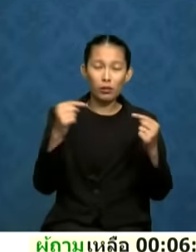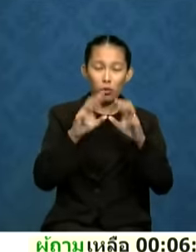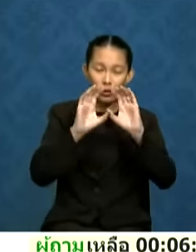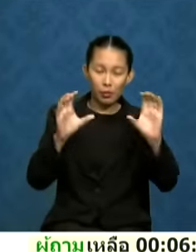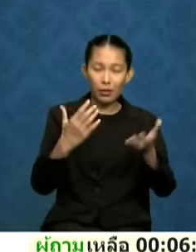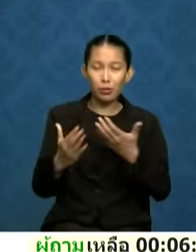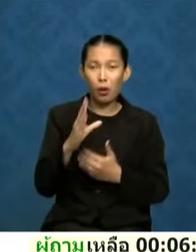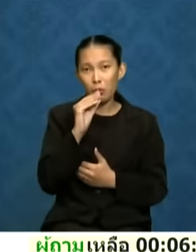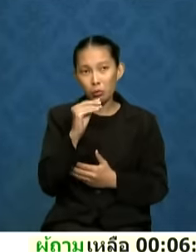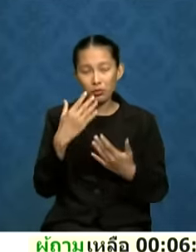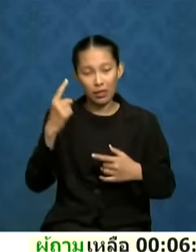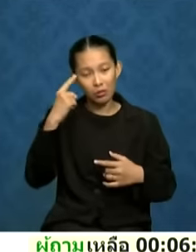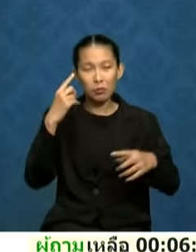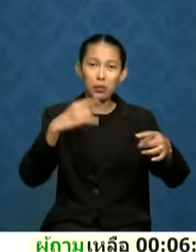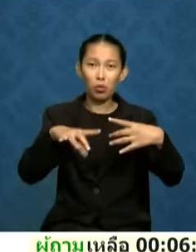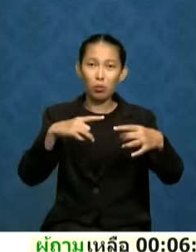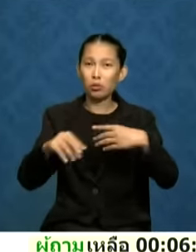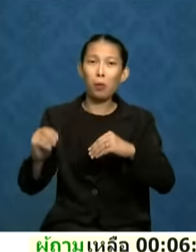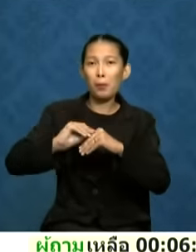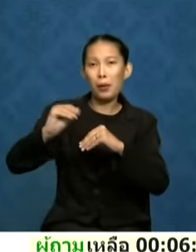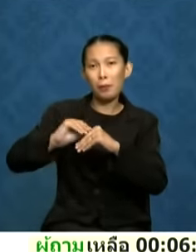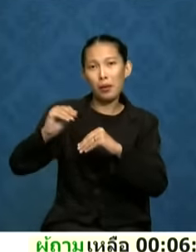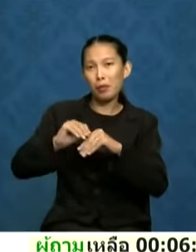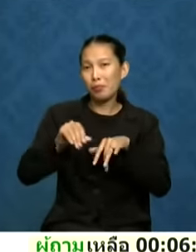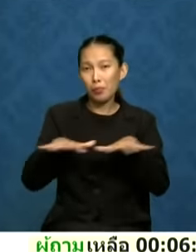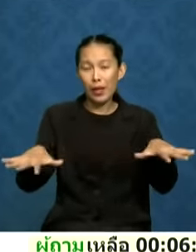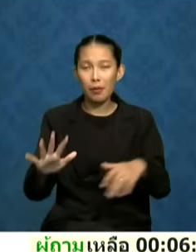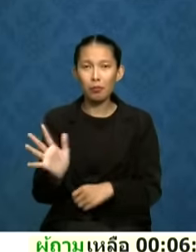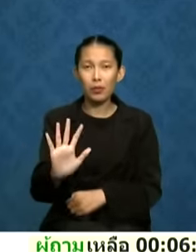ไปพูดทำให้มนเกิดความแตกแก ขยายกวามากไปอ